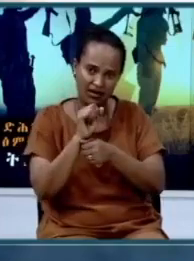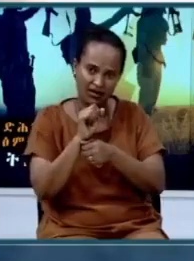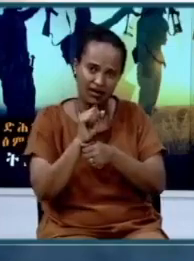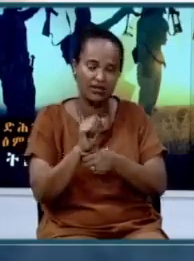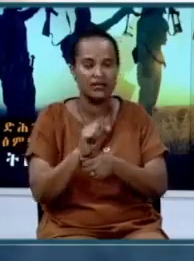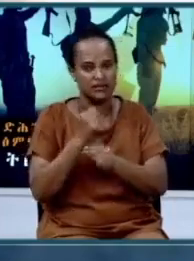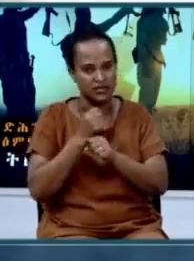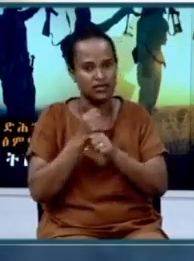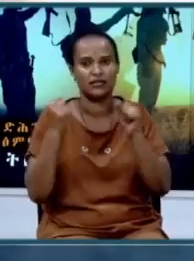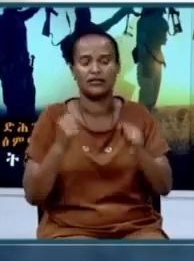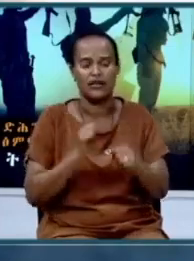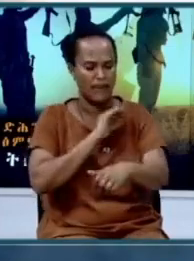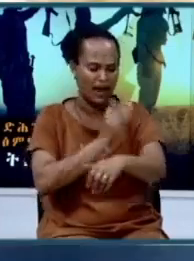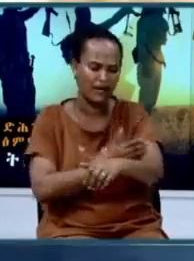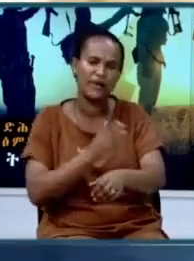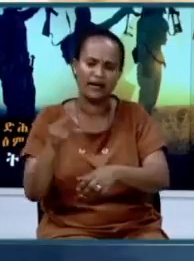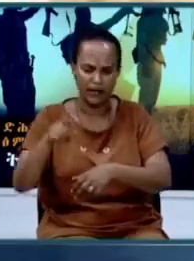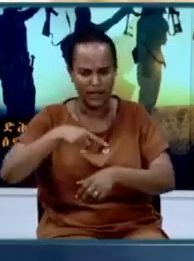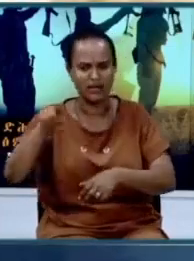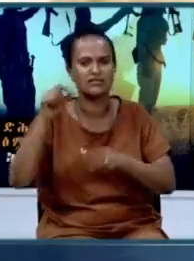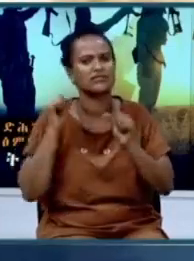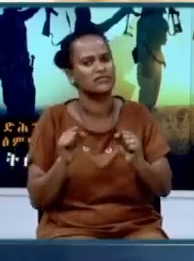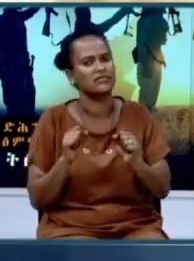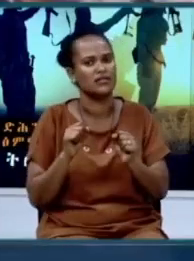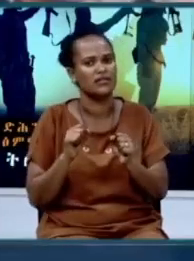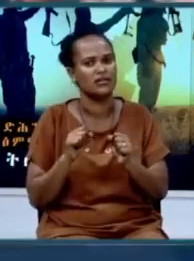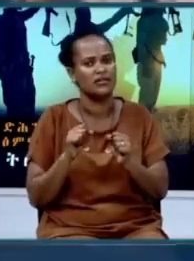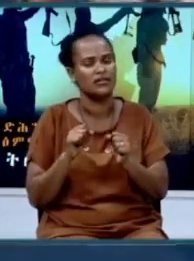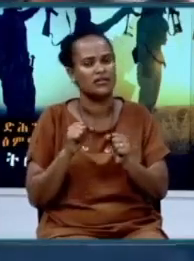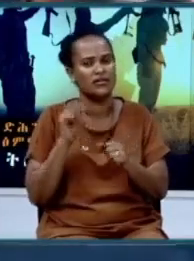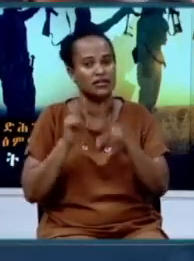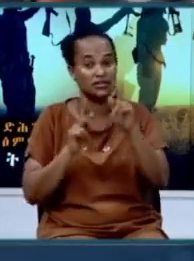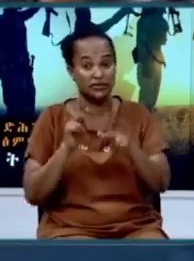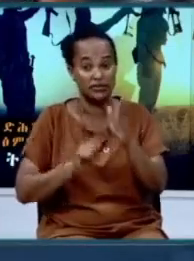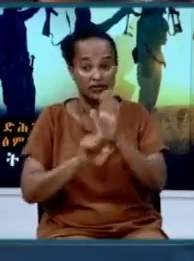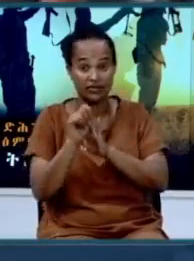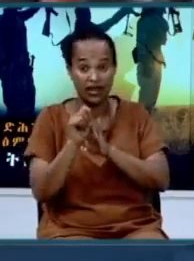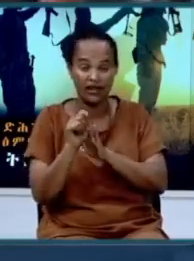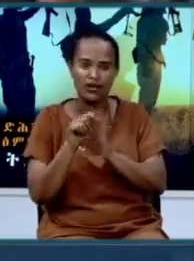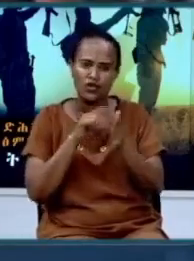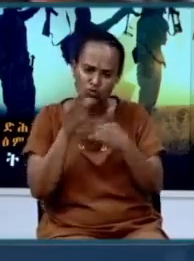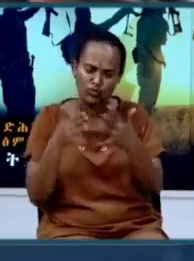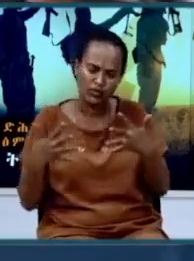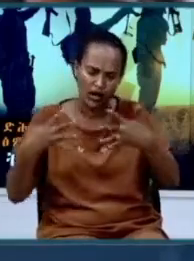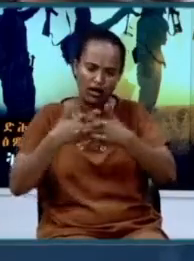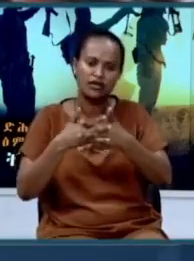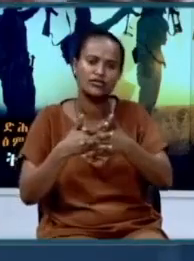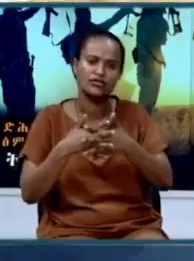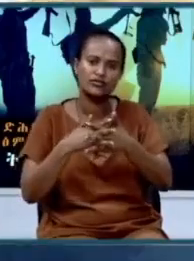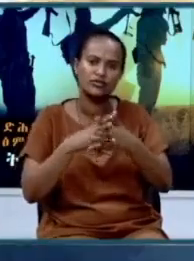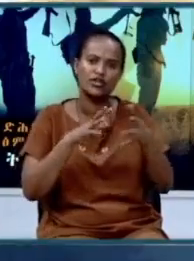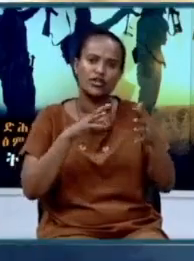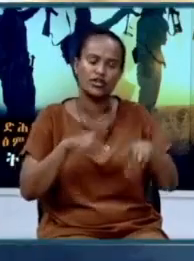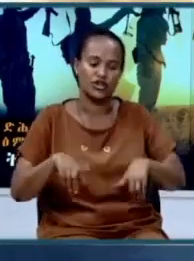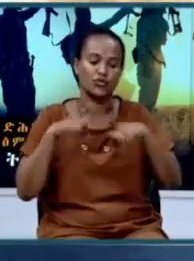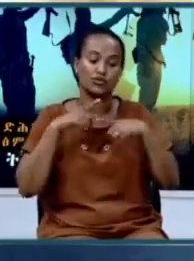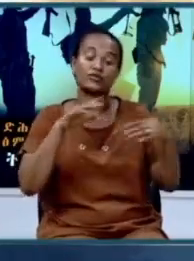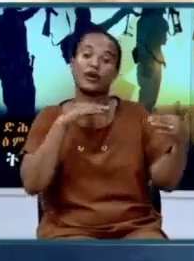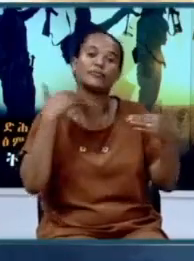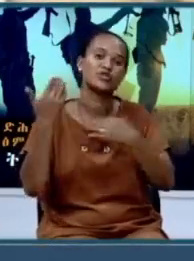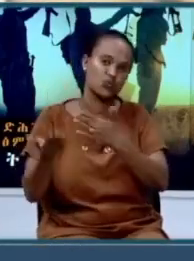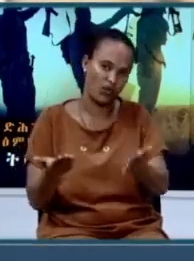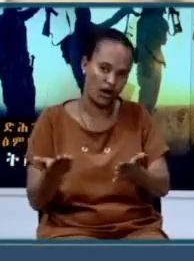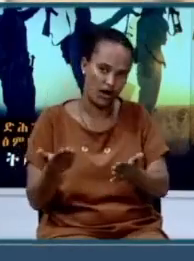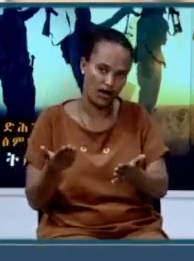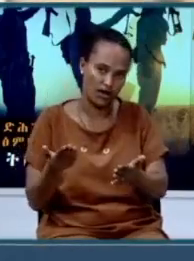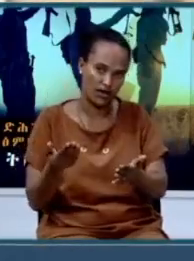ይኽእል እዩ ውግእ ታሃልዩን እውን ከመላልስ ይኽእል እያ እዚ ኣብ ትግራይ ዝግበ ዘሎ እቲ ማሕበር ኩሉ እውን ተኣባሊ እውን ህወቱ ክሳብ ምውፋይ ቃልኣቲ